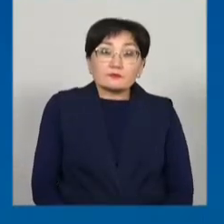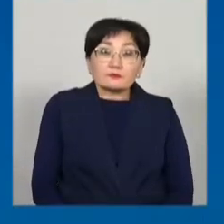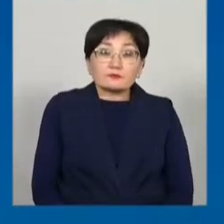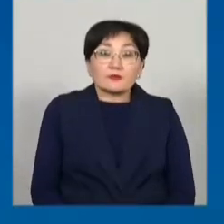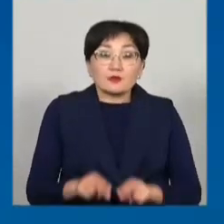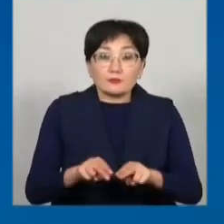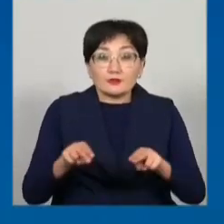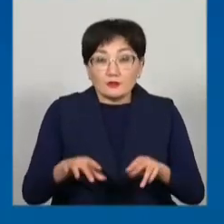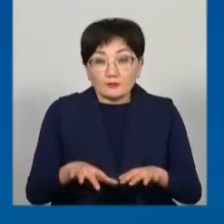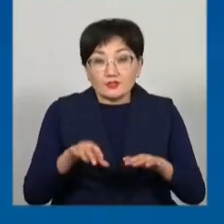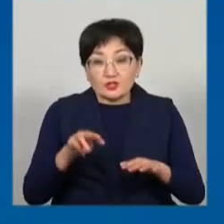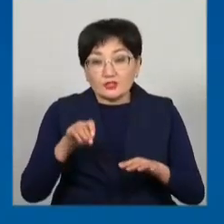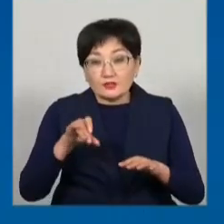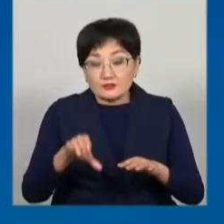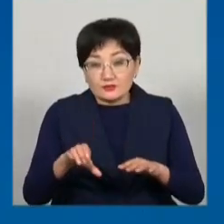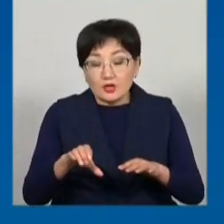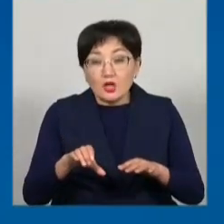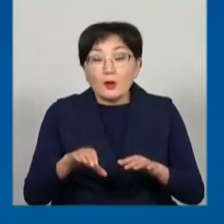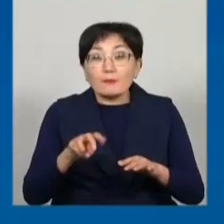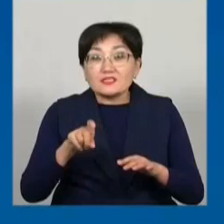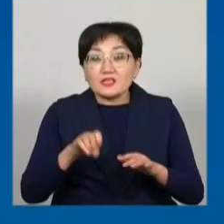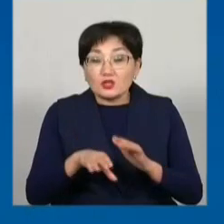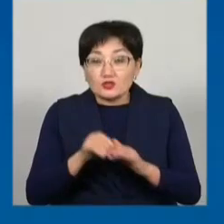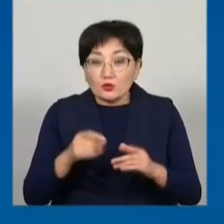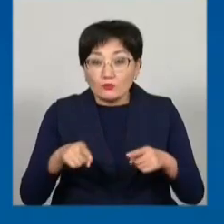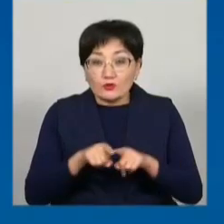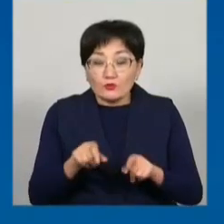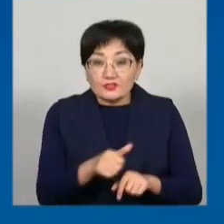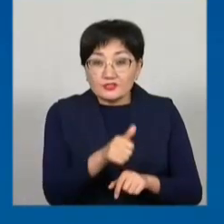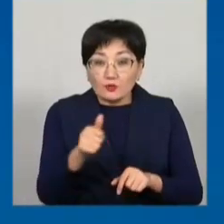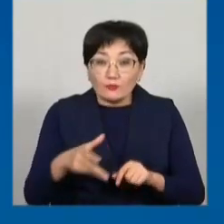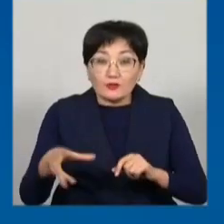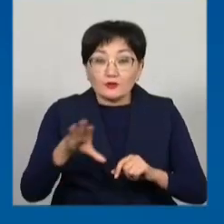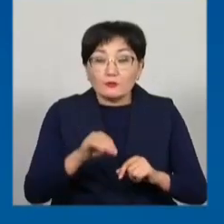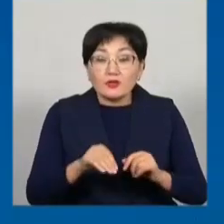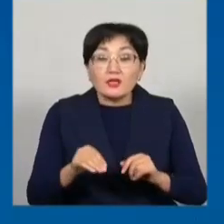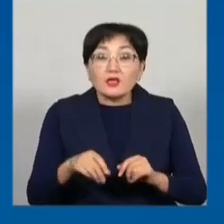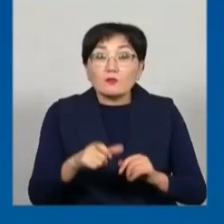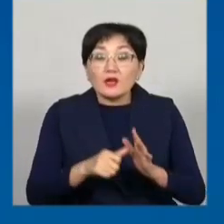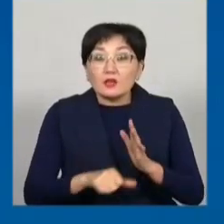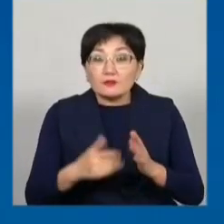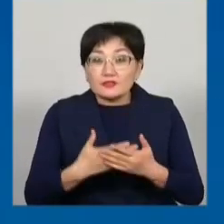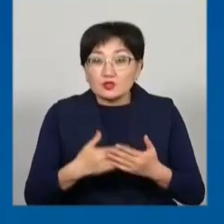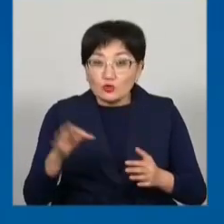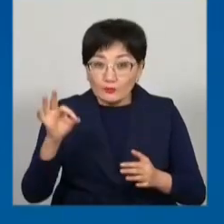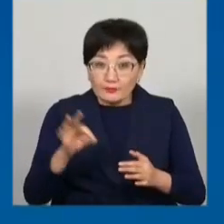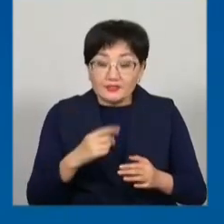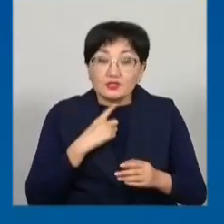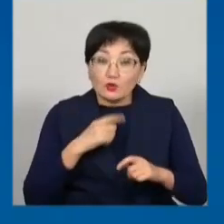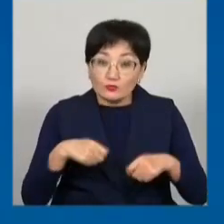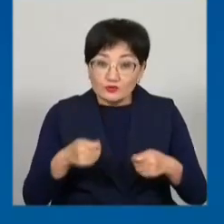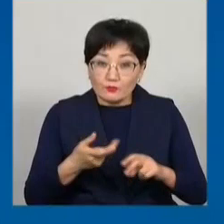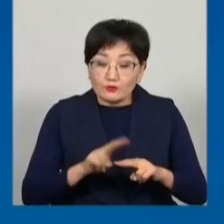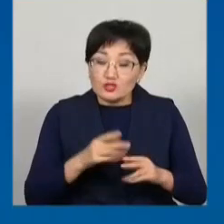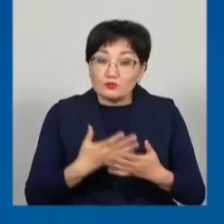Парламент мәжілісі мен мәслихат депутаттарының сайлауында осы сағатқа дейін барлық сайлаушылардың 60-қа жуық пайызы дауыс берген. Бұл